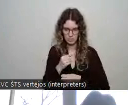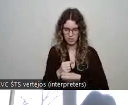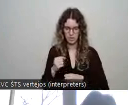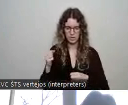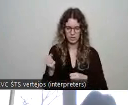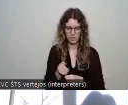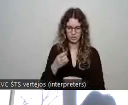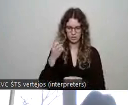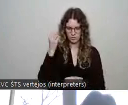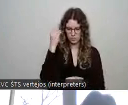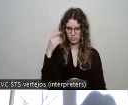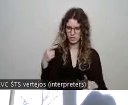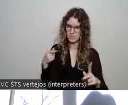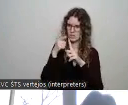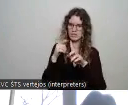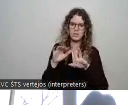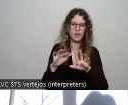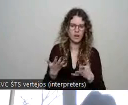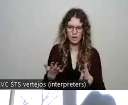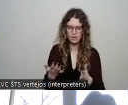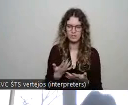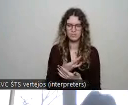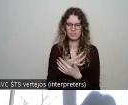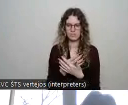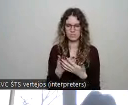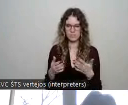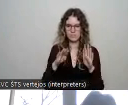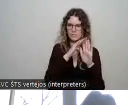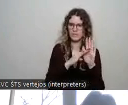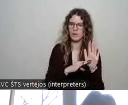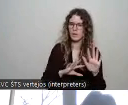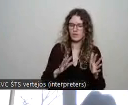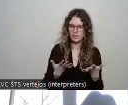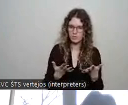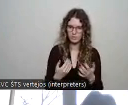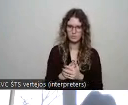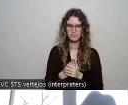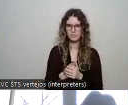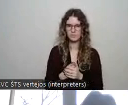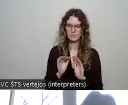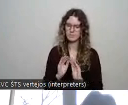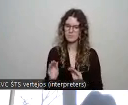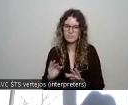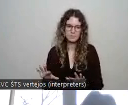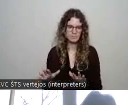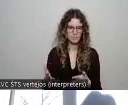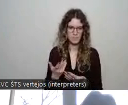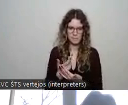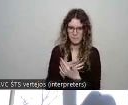jie yra užtikrinanti, kad politika, programa, dėstymas, viskas būtų labai